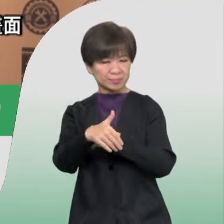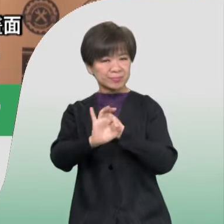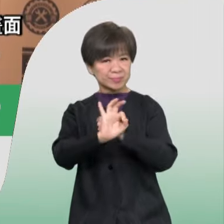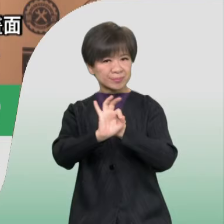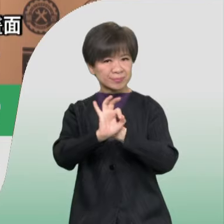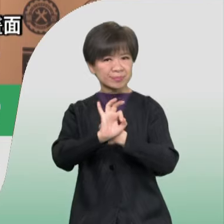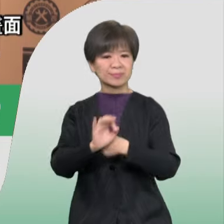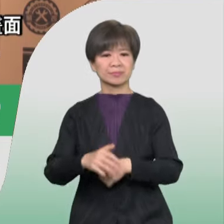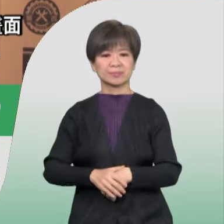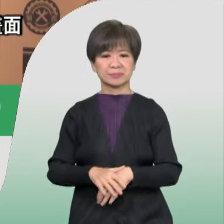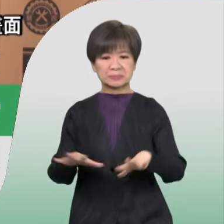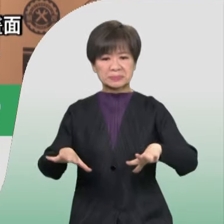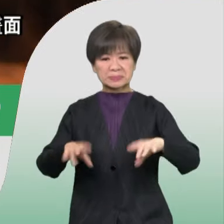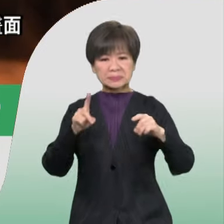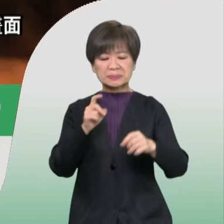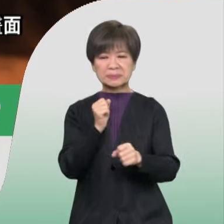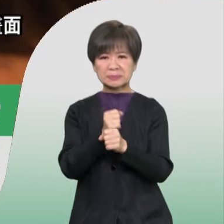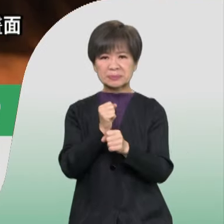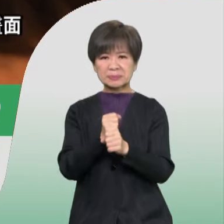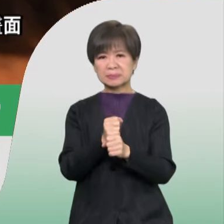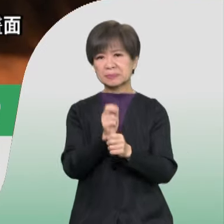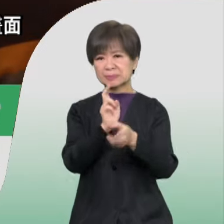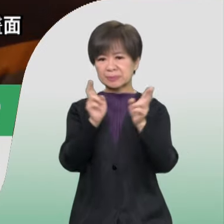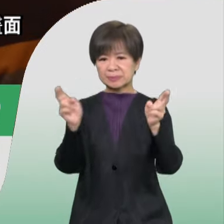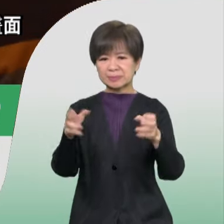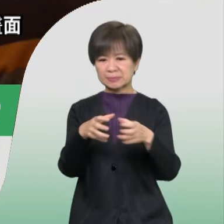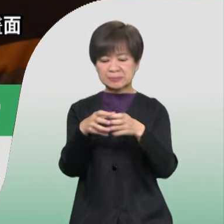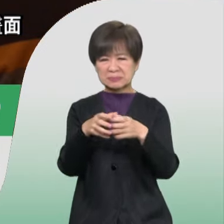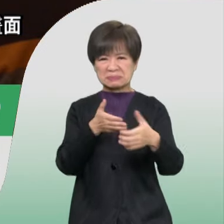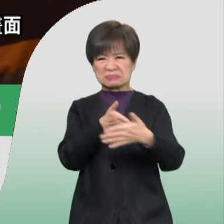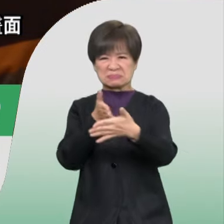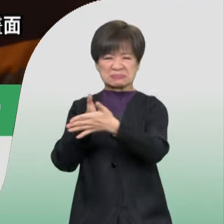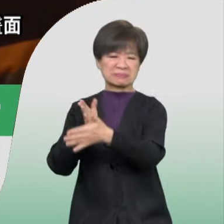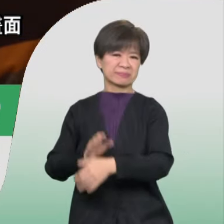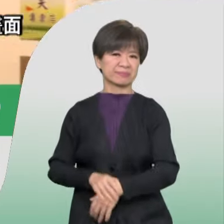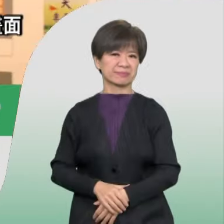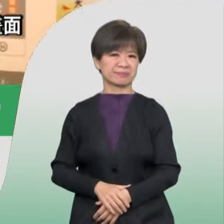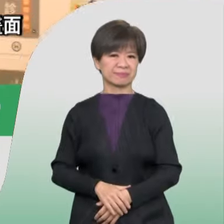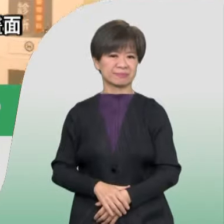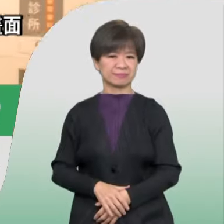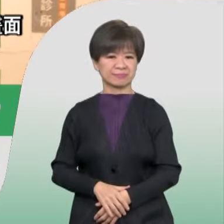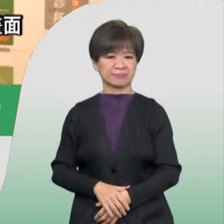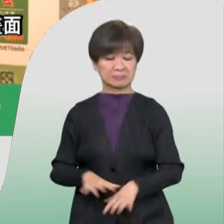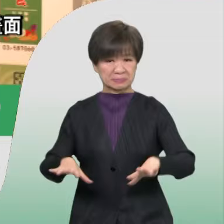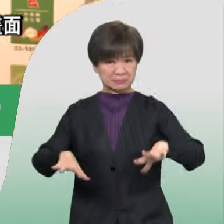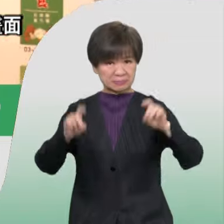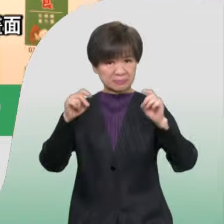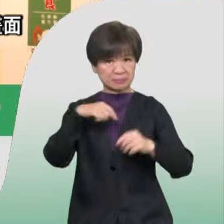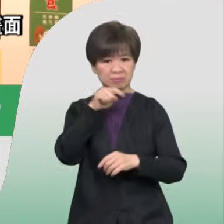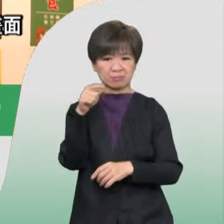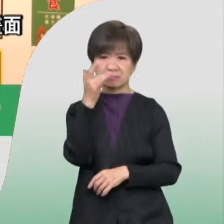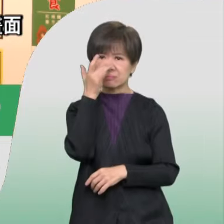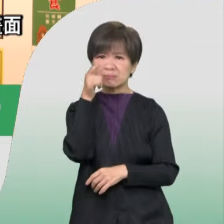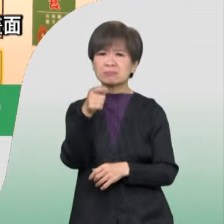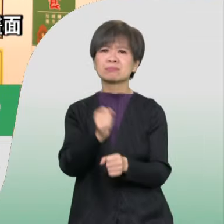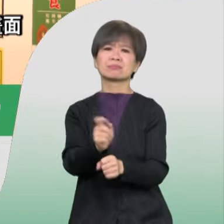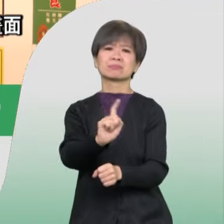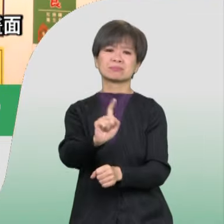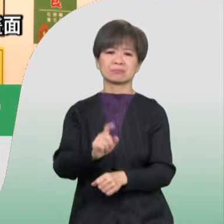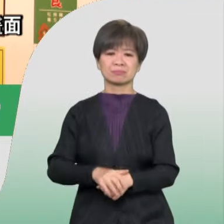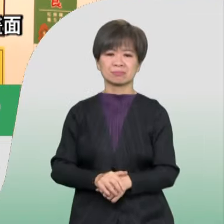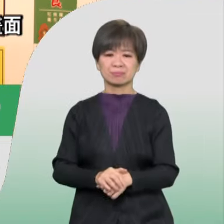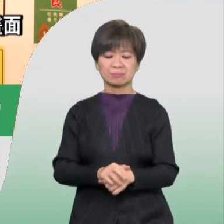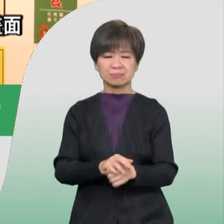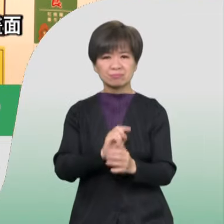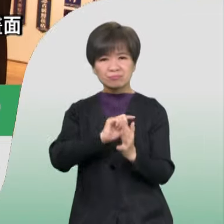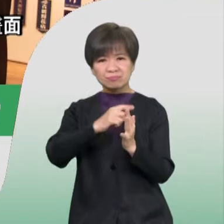划。不过一开始只碰个下，团队没多多动作困难。 一开始大家不知道这在干嘛，然后你一个一个问